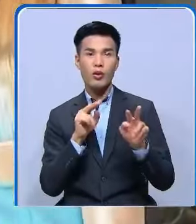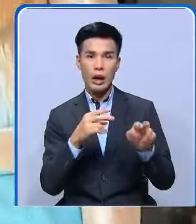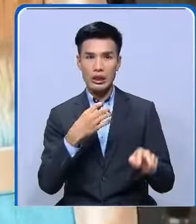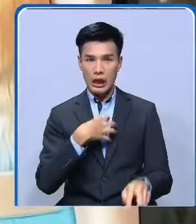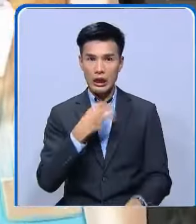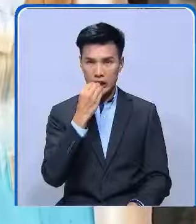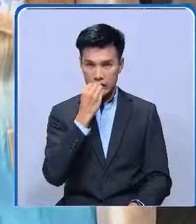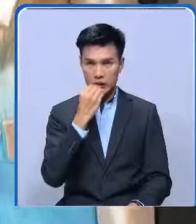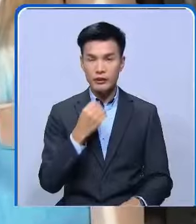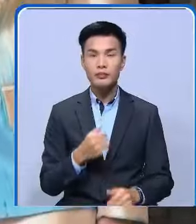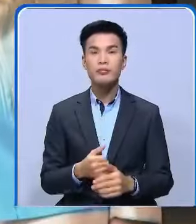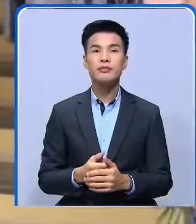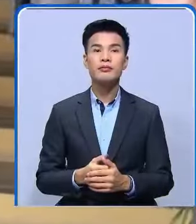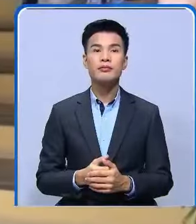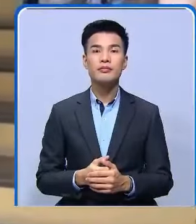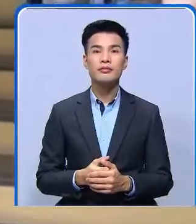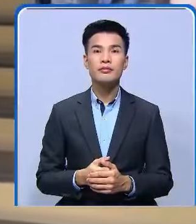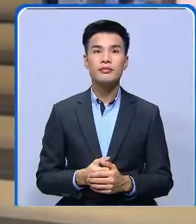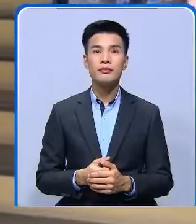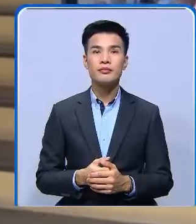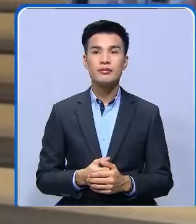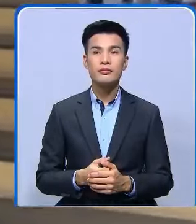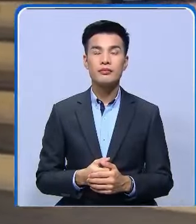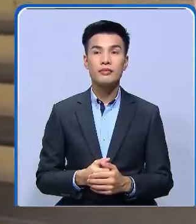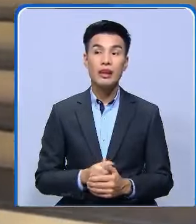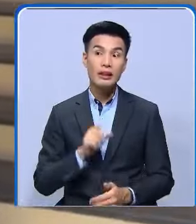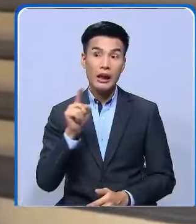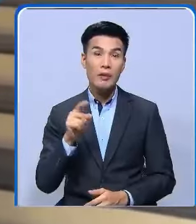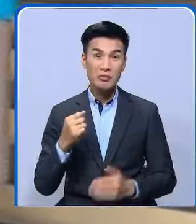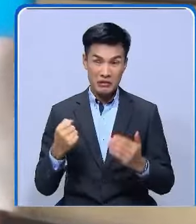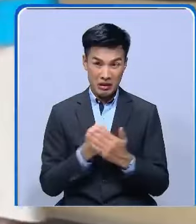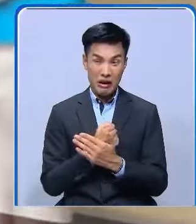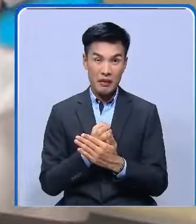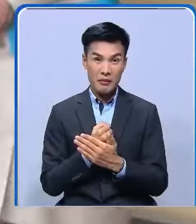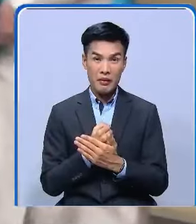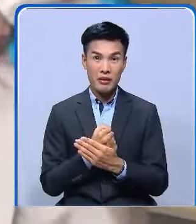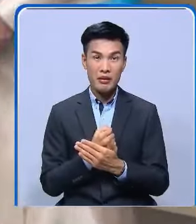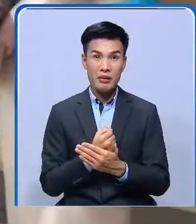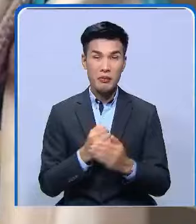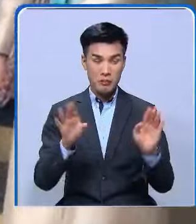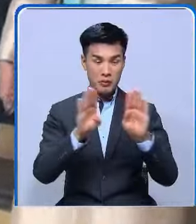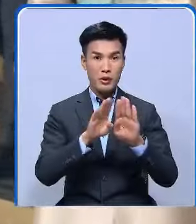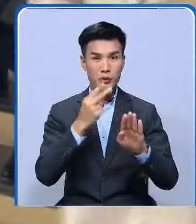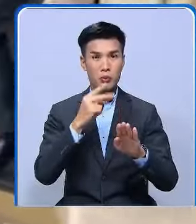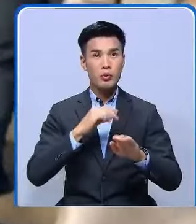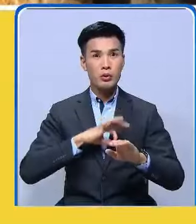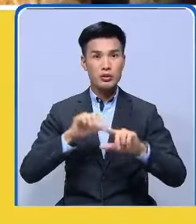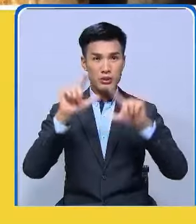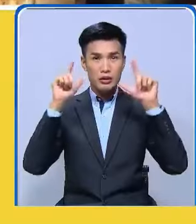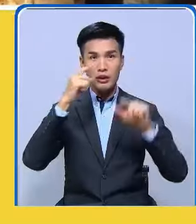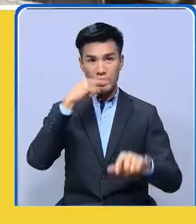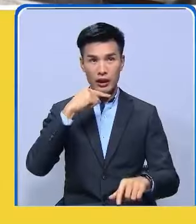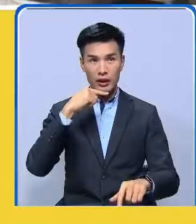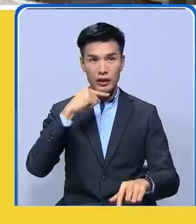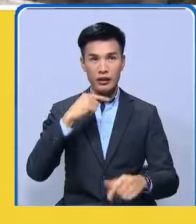ค่ะ เจ๊ฝอยประกาศวางตะหลิวเสียดายไหมครับเพราะหลายคนมองเป็นซอฟต์พาวเวอร์ครับผมเขามองเป็นซอฟต์พาวเวอร์นะต